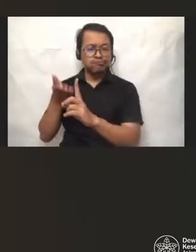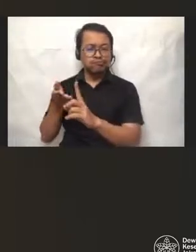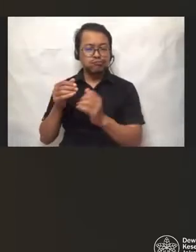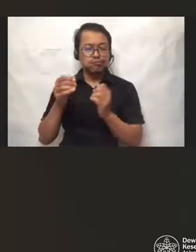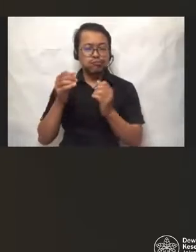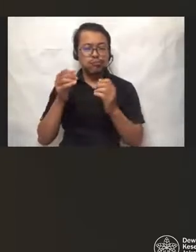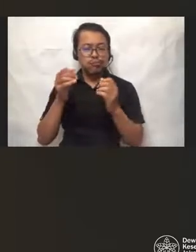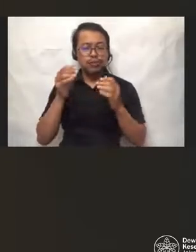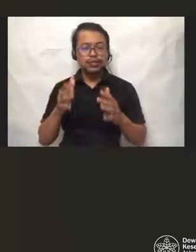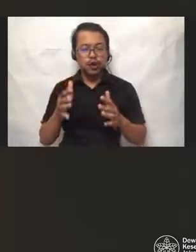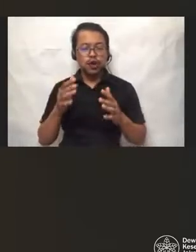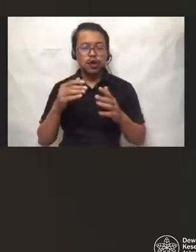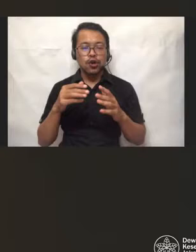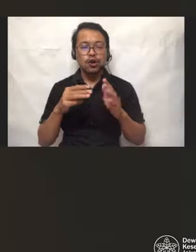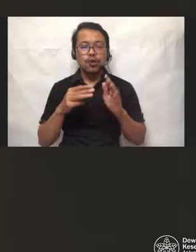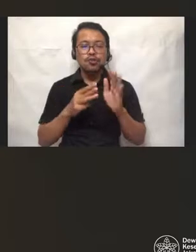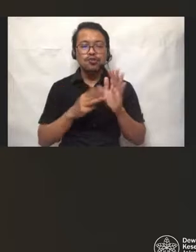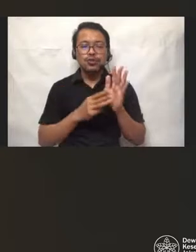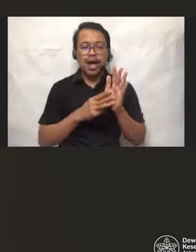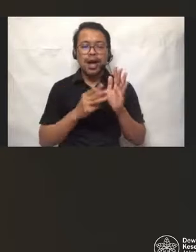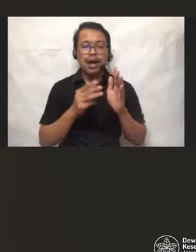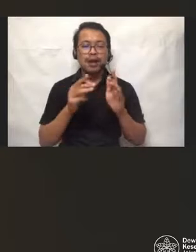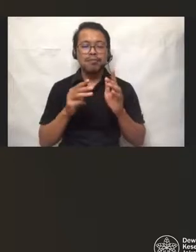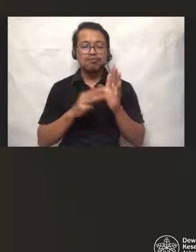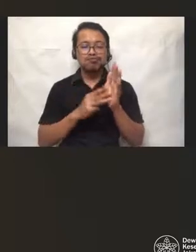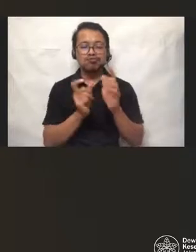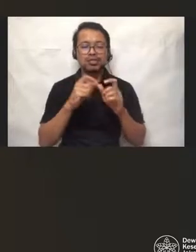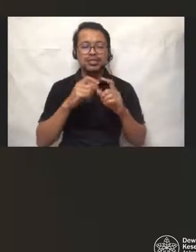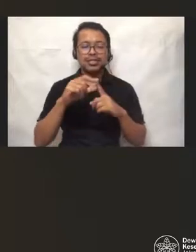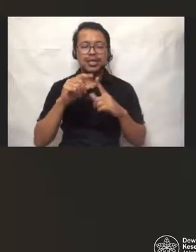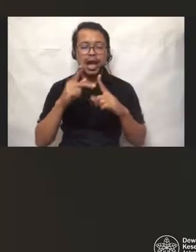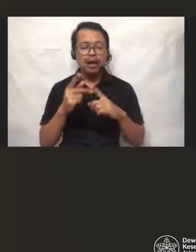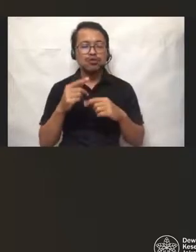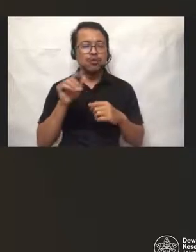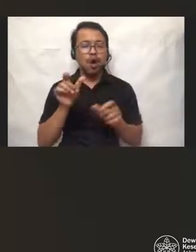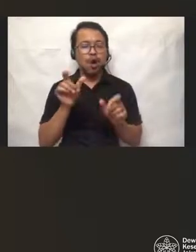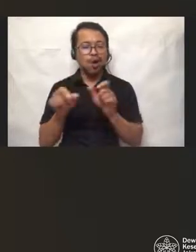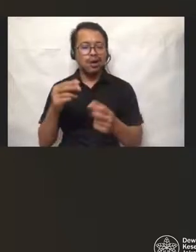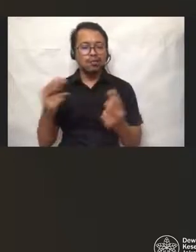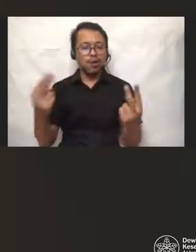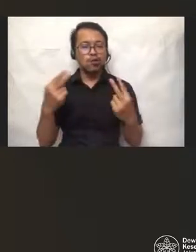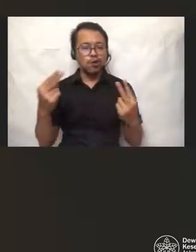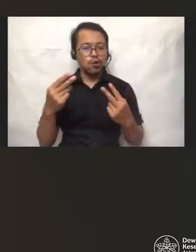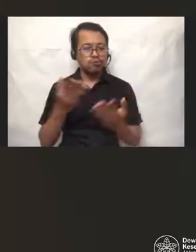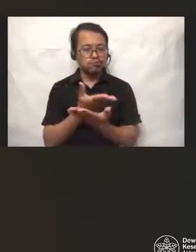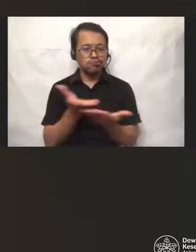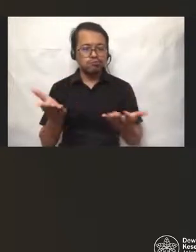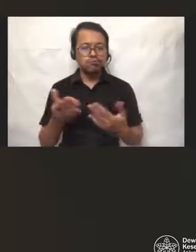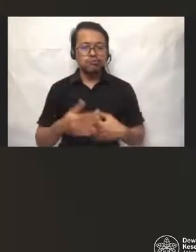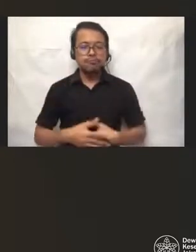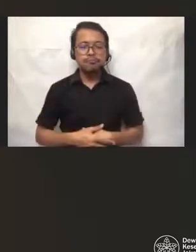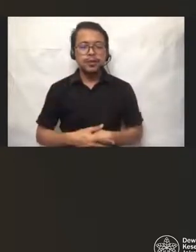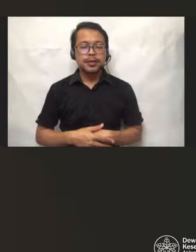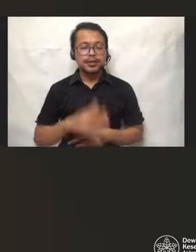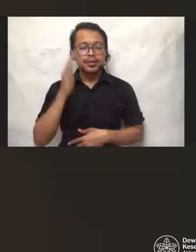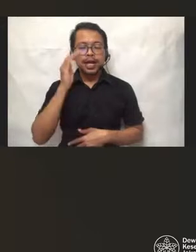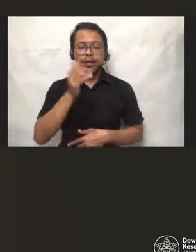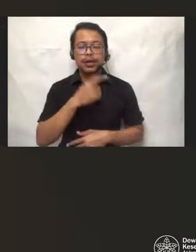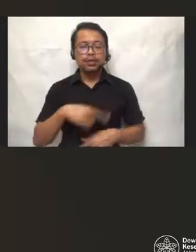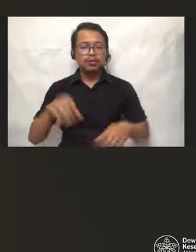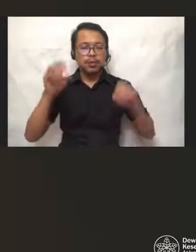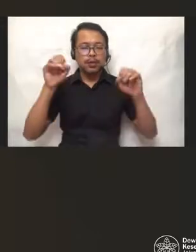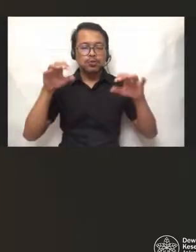acara kuliah kenangan Sultan Takdir Ali Syahbana 2021 yang saya hormati. Assalamualaikum